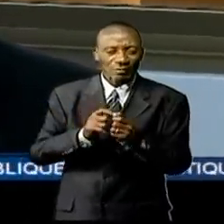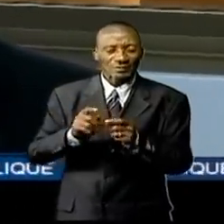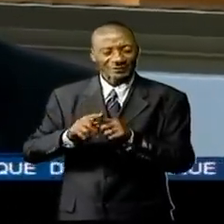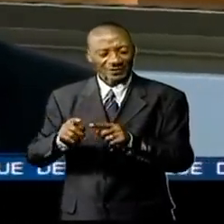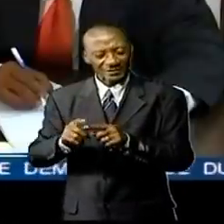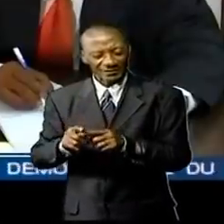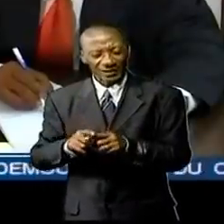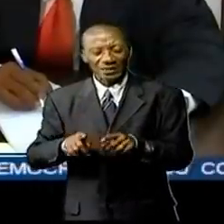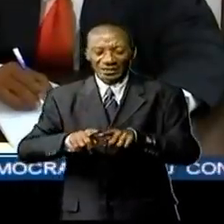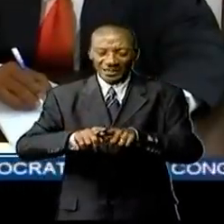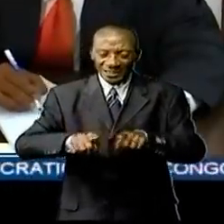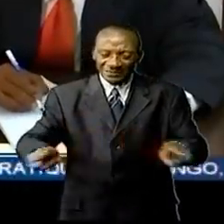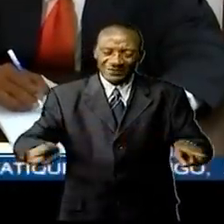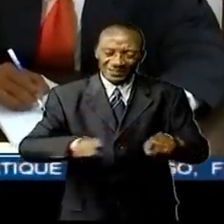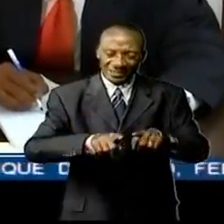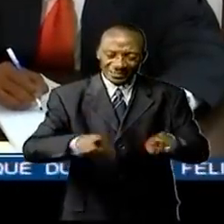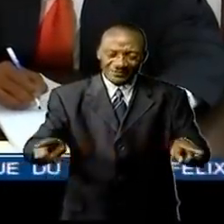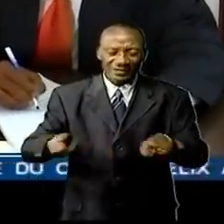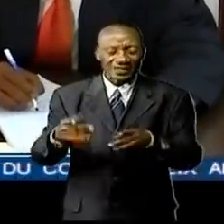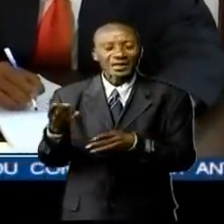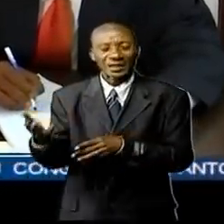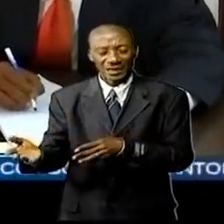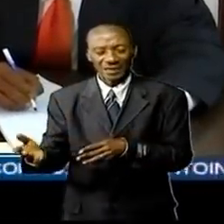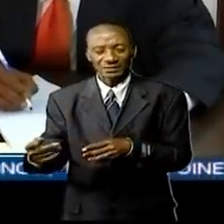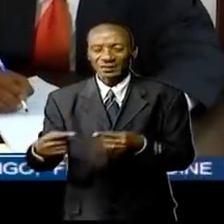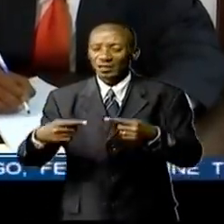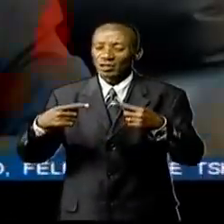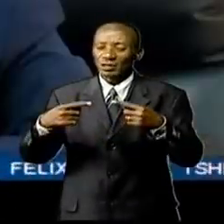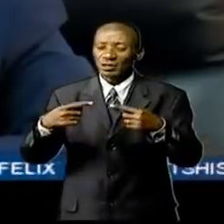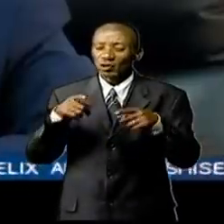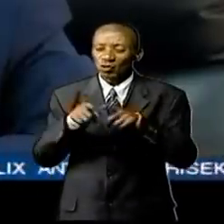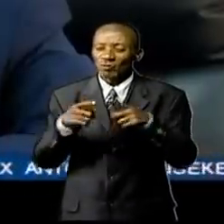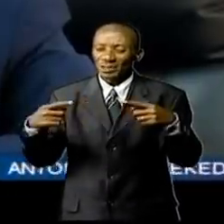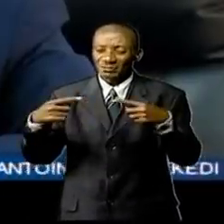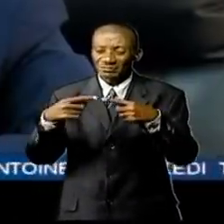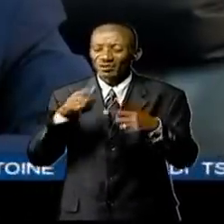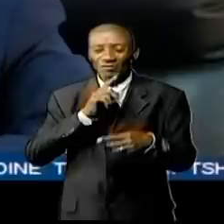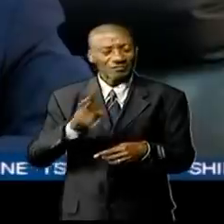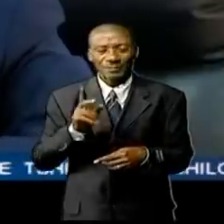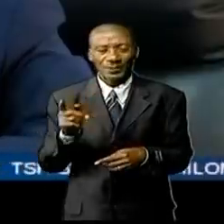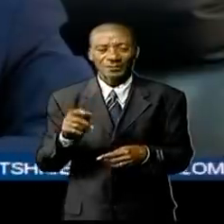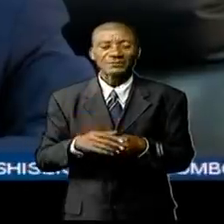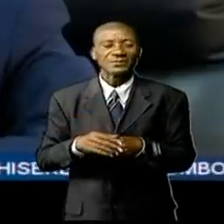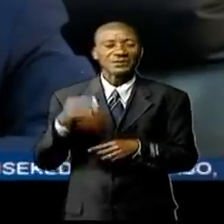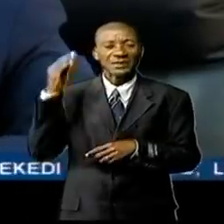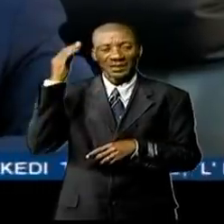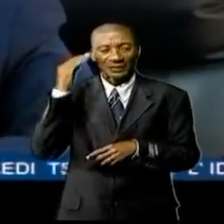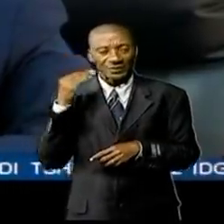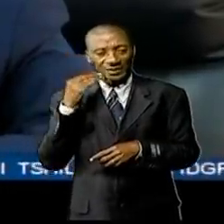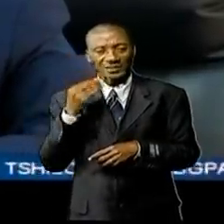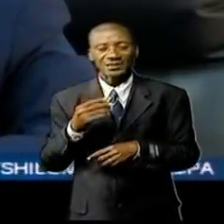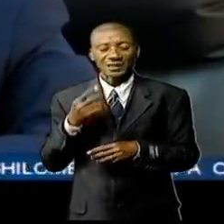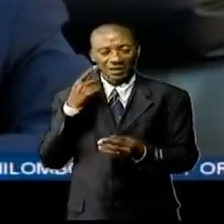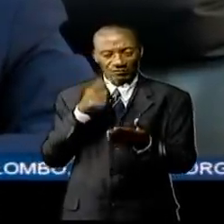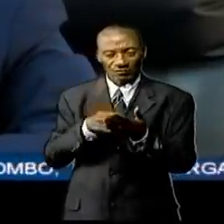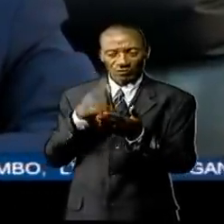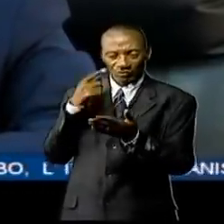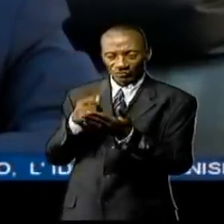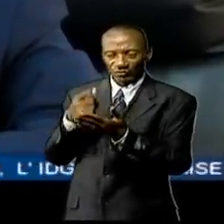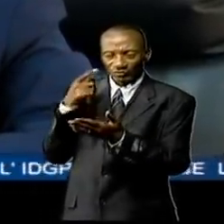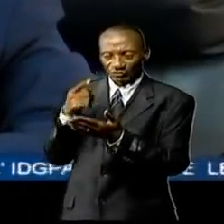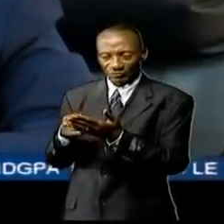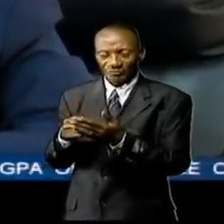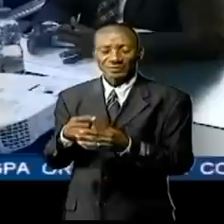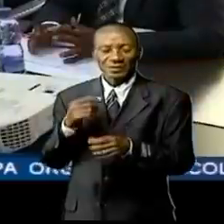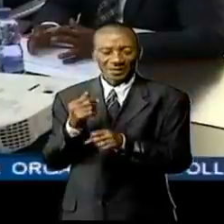l'objectif recherché par les uns et les autres dans le travail mené sur le terrain. Le ministre Modeste Moutinga constate d'abord que le travail sur le terrain par les